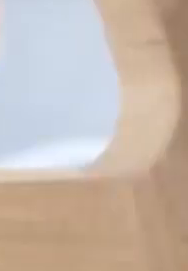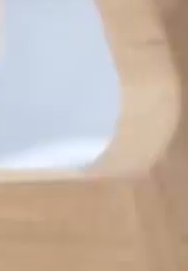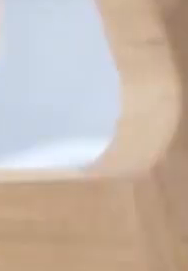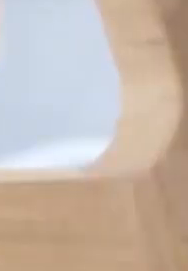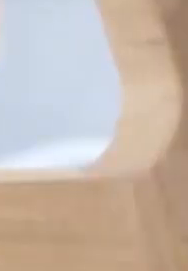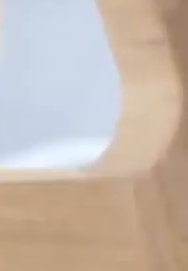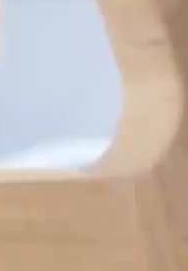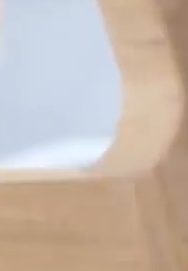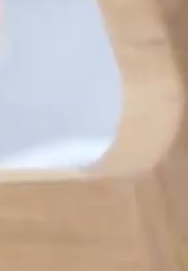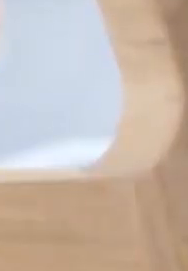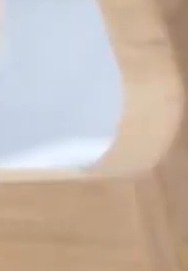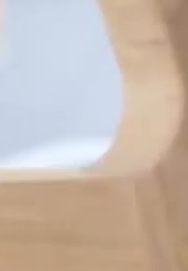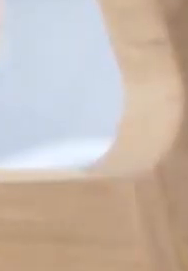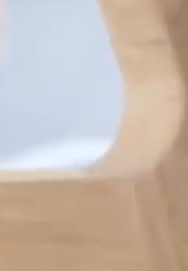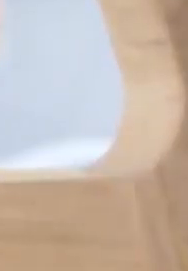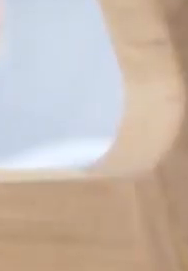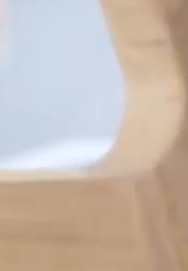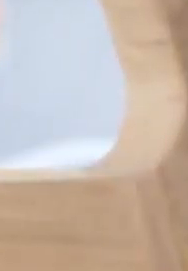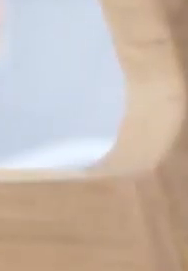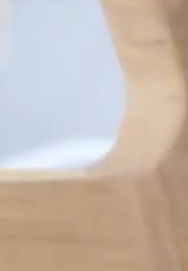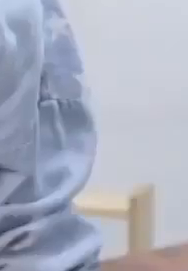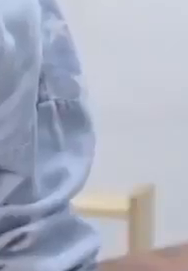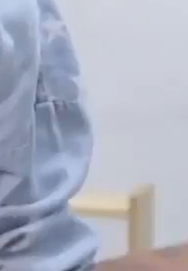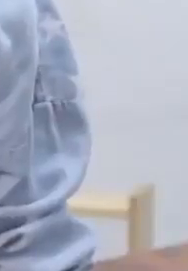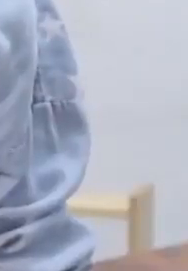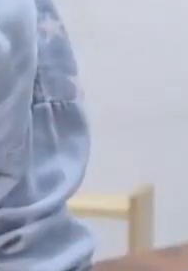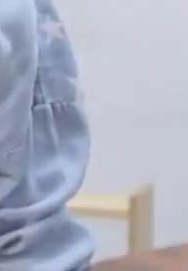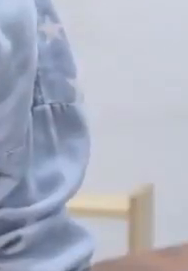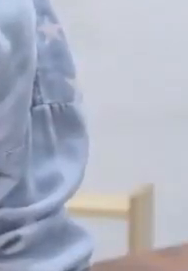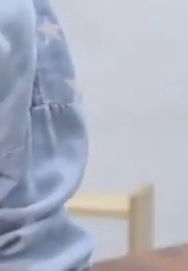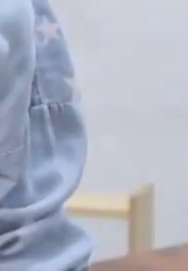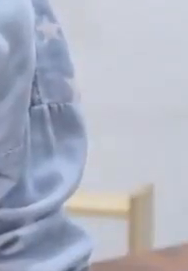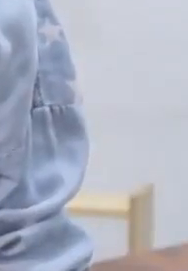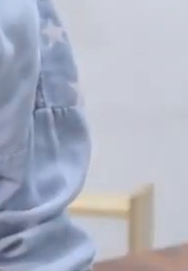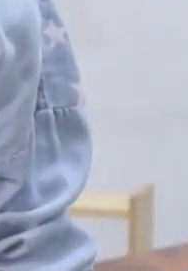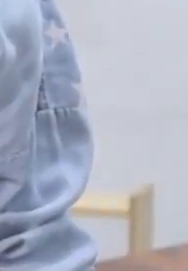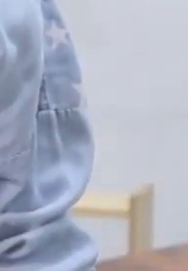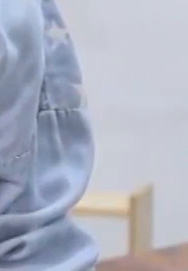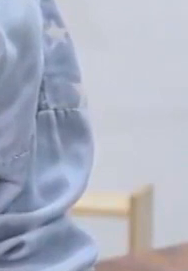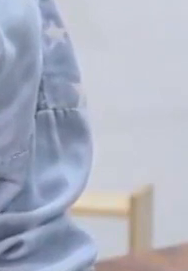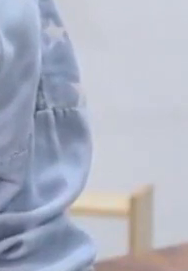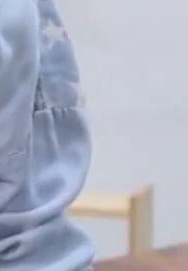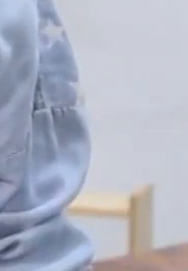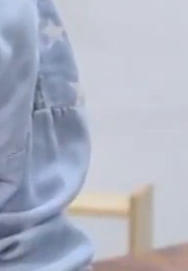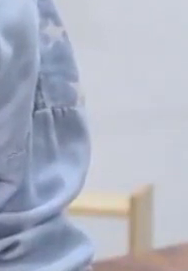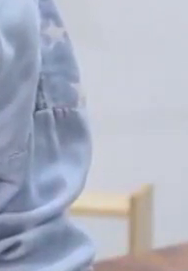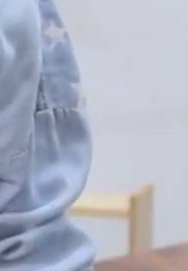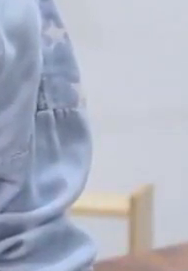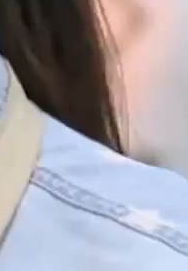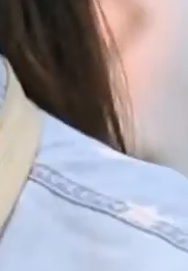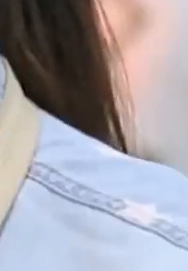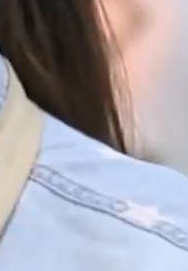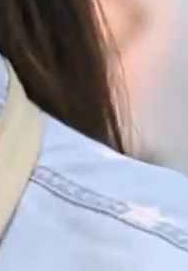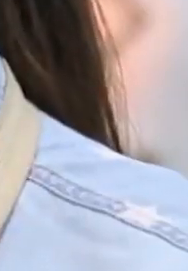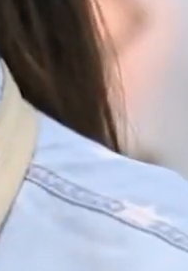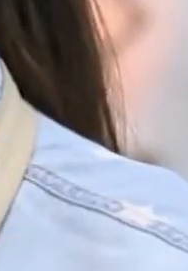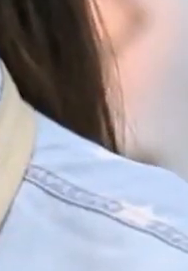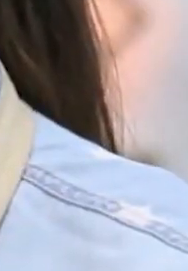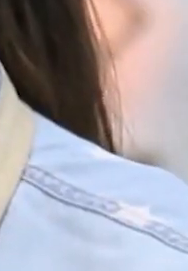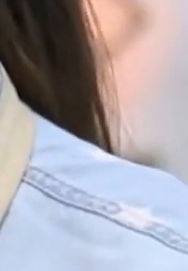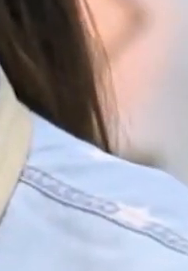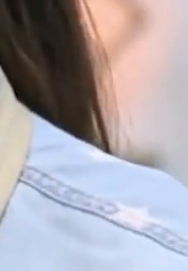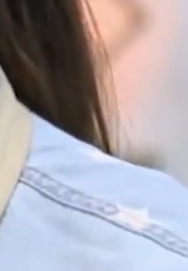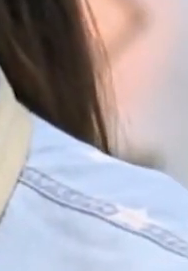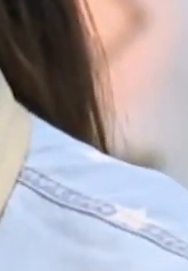워킹맘이 바라는 대한민국은 어떤 모습일까요? 제가 일하면서 가장 미안한 건 우리 아이들이에요.